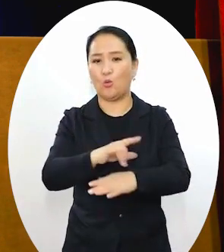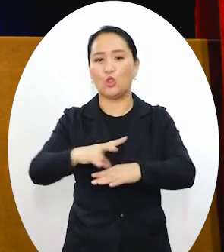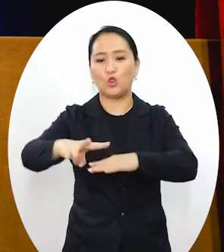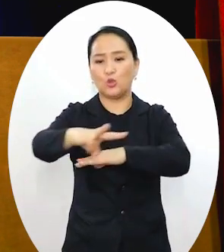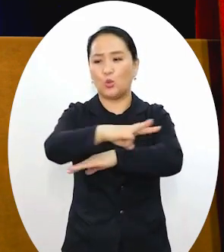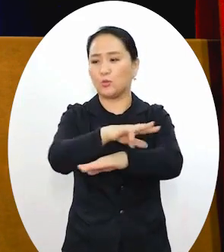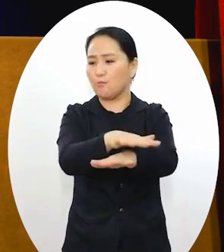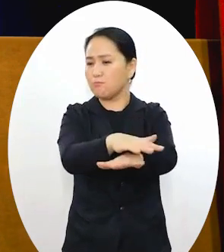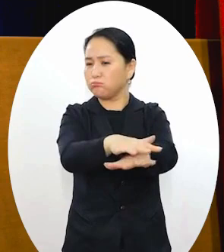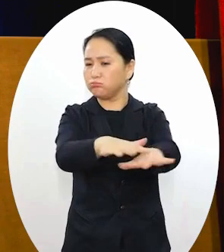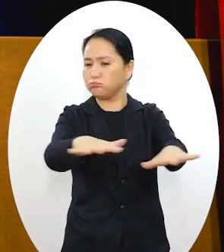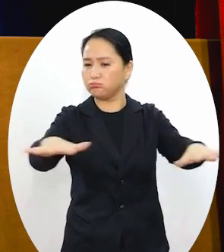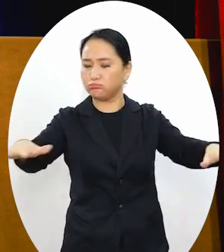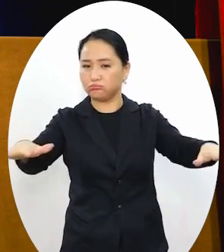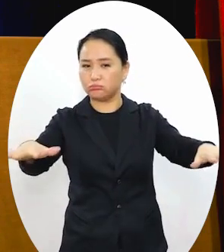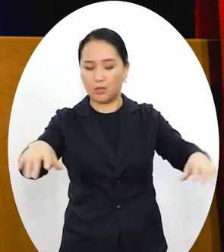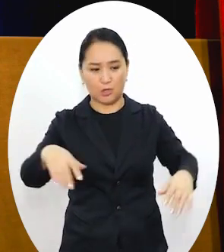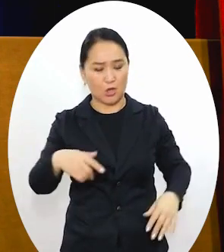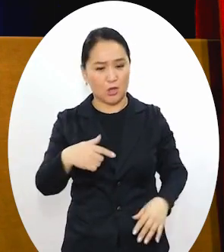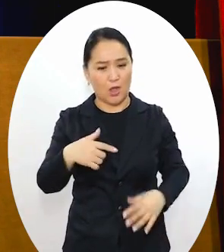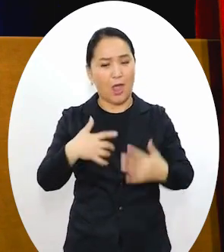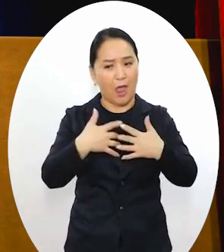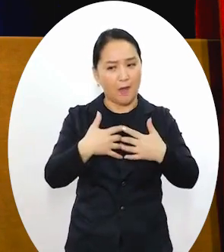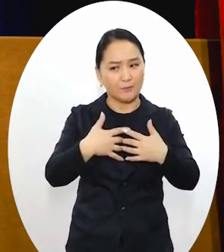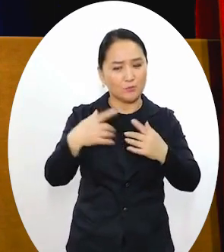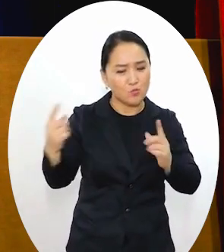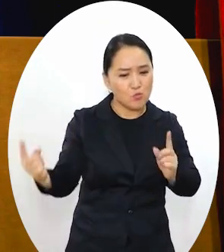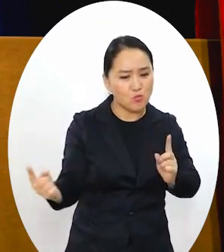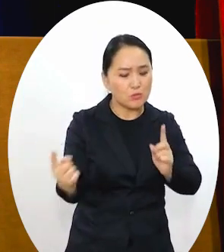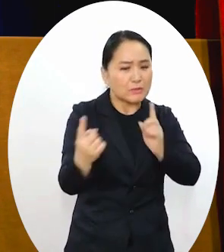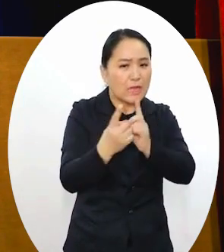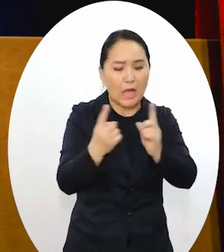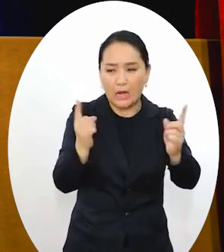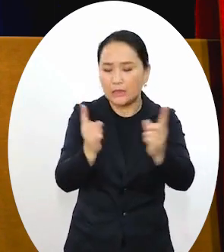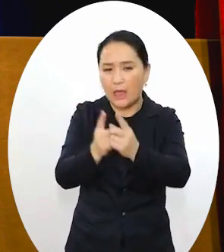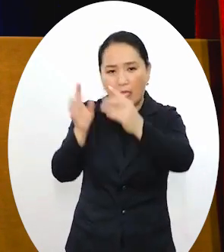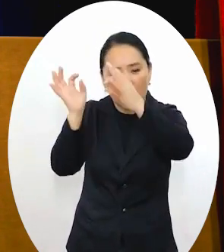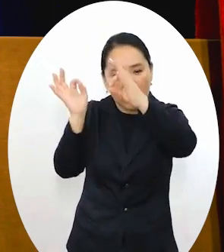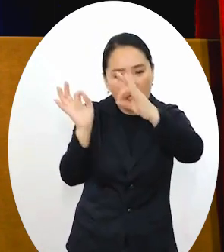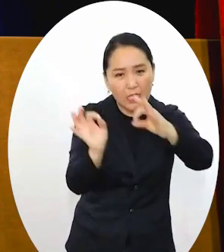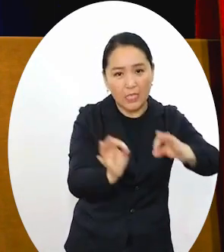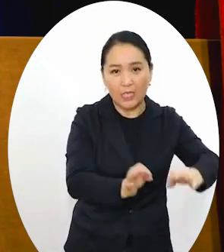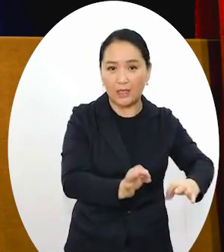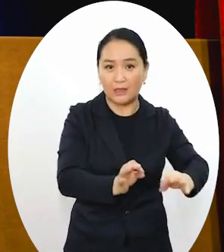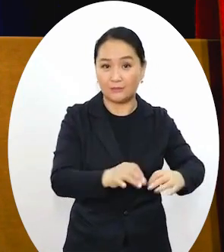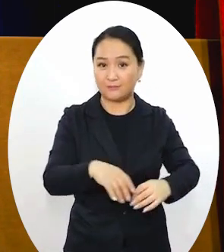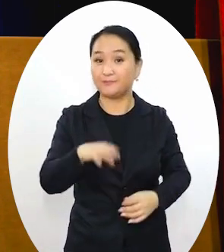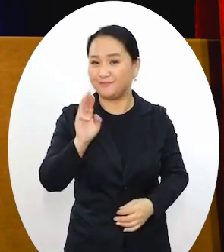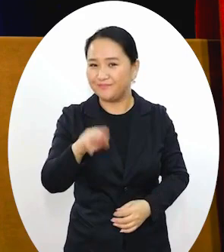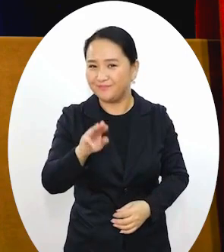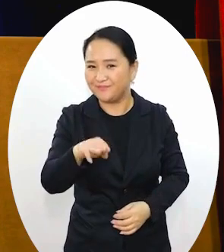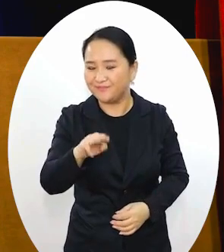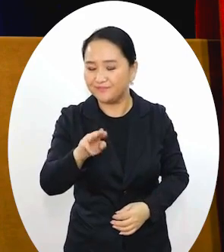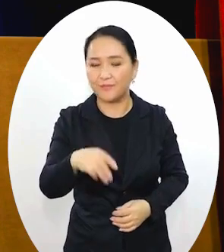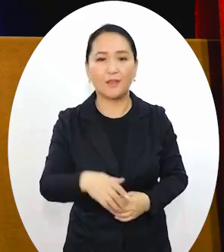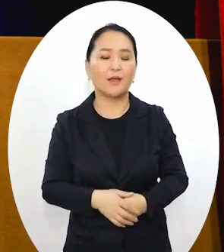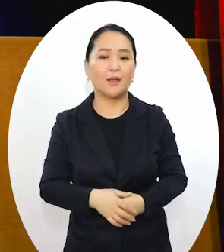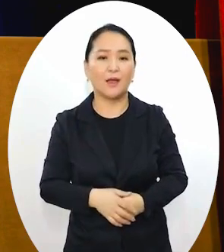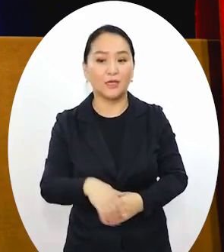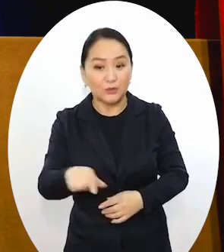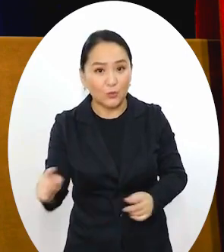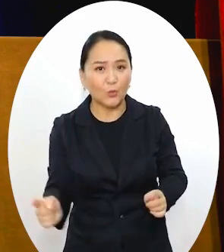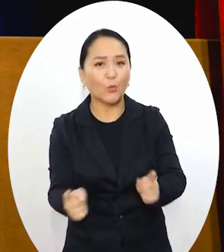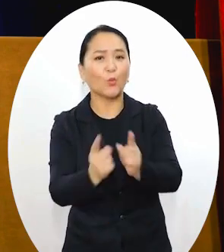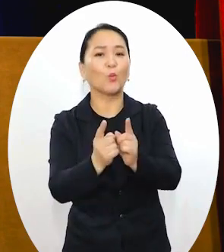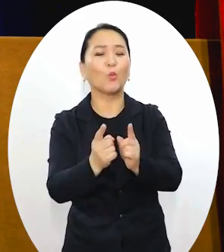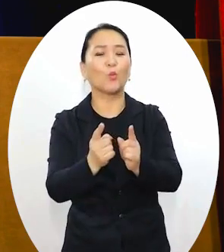уудан болохлээр говийн амтд бид ч бараг тарахгүй юм да. Тийм ээ. Харин тий. Энд